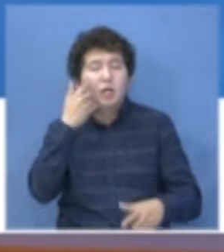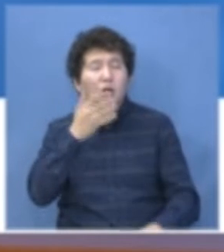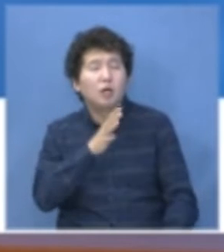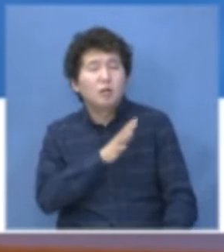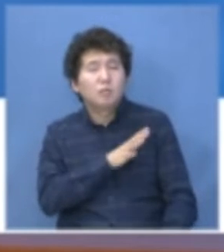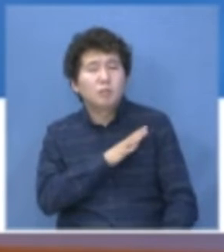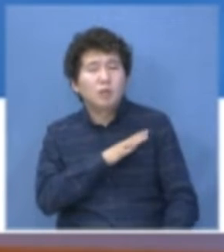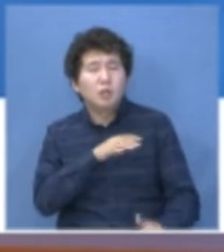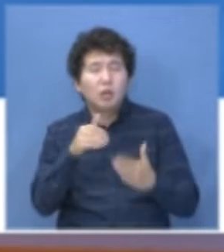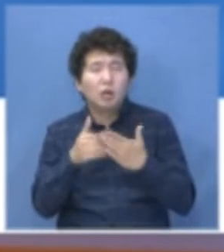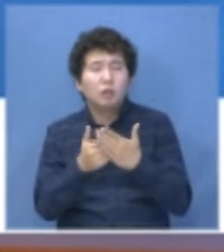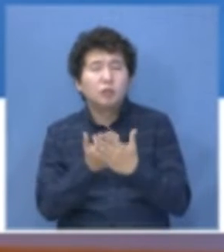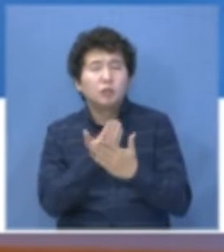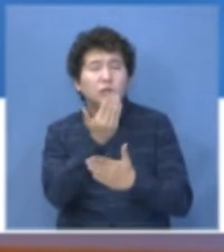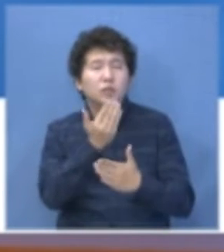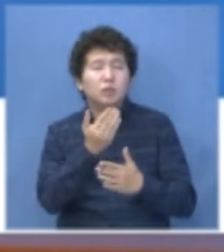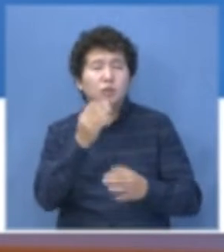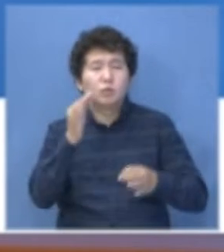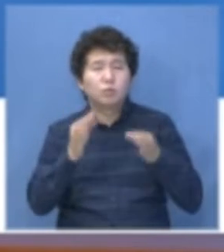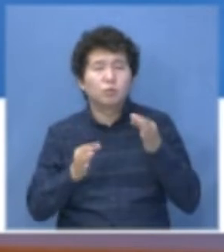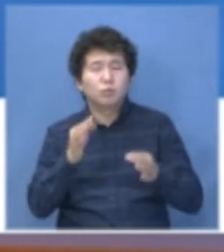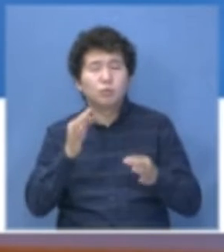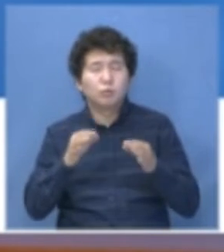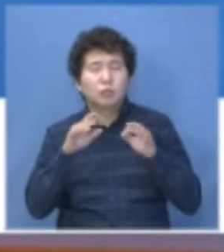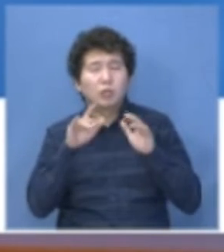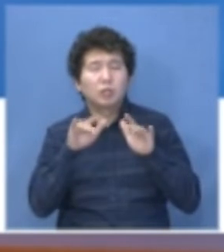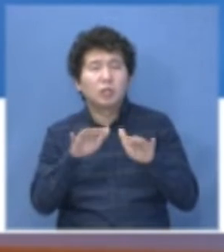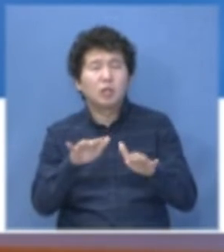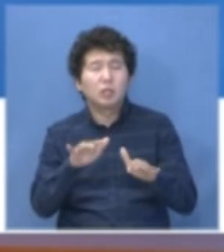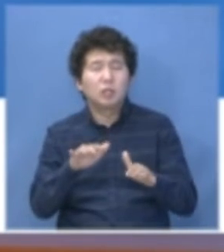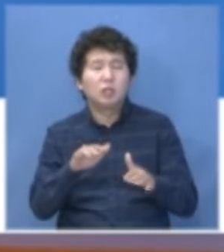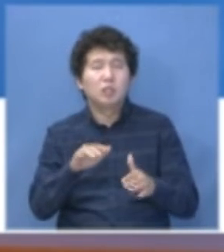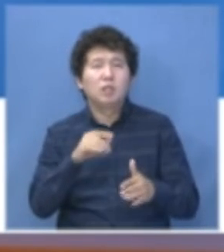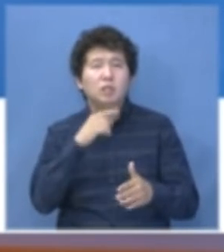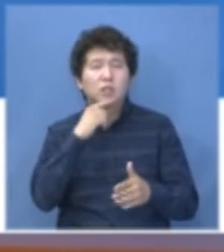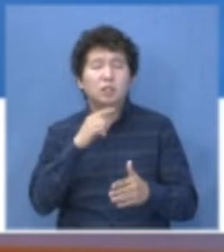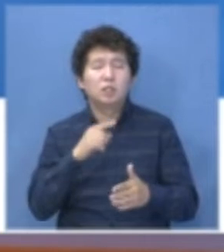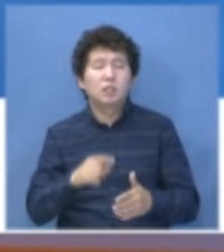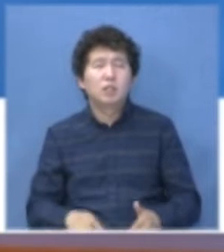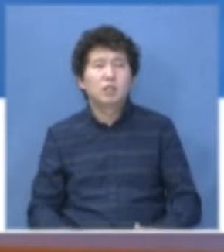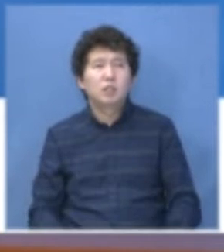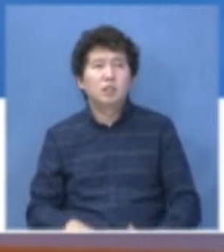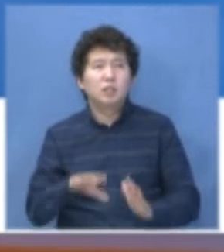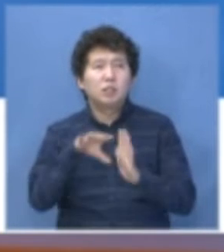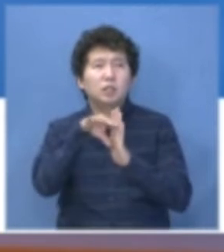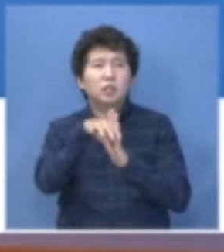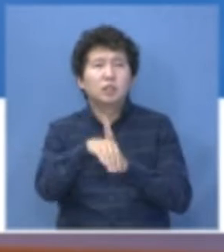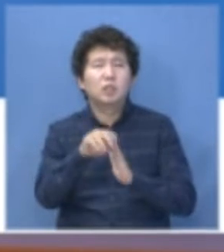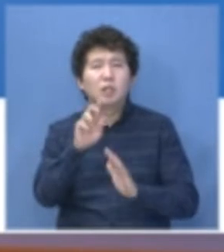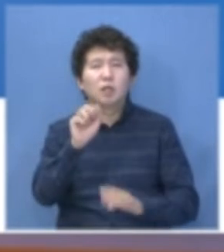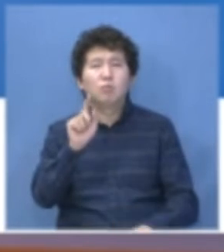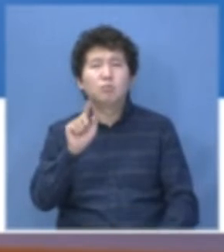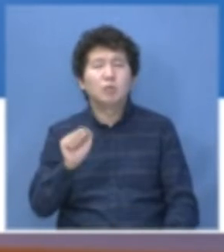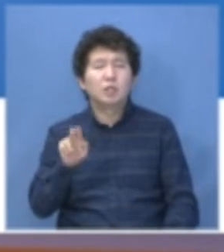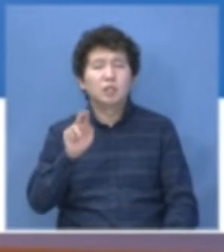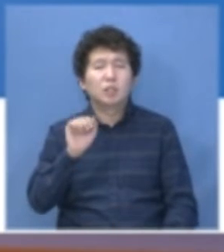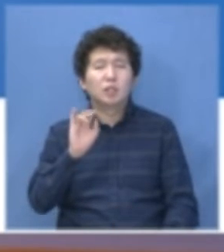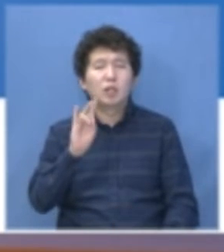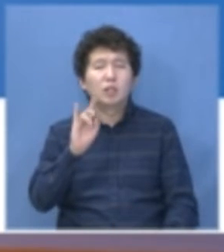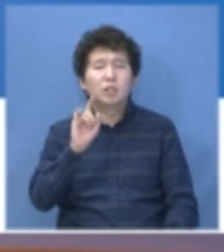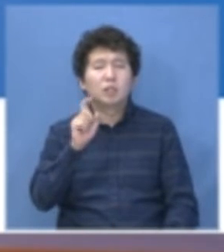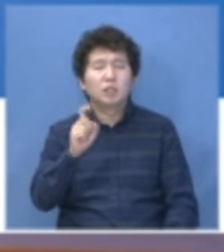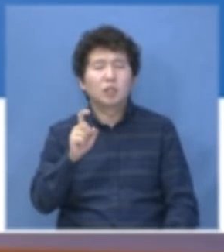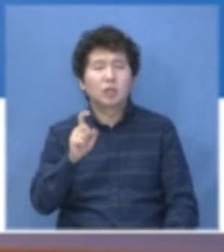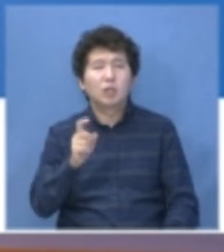и модернизации судопроизводства. Система электронного документа оборота, то есть внедрение базы данных арбитраж с целью